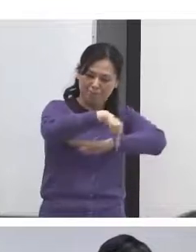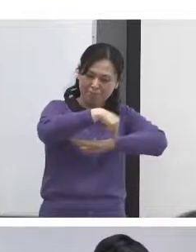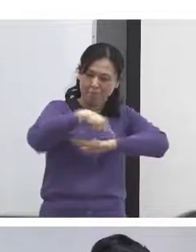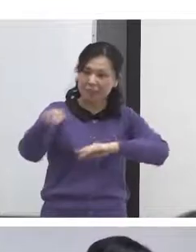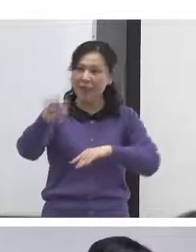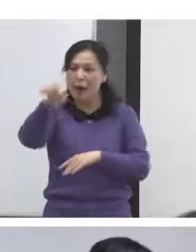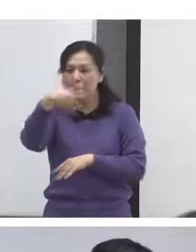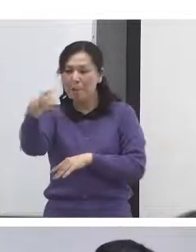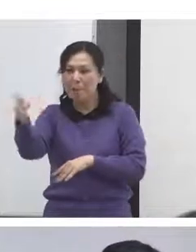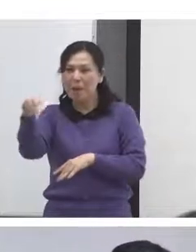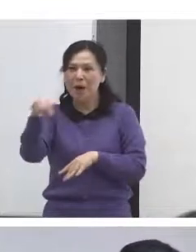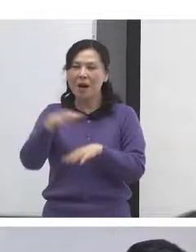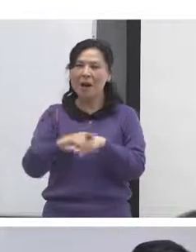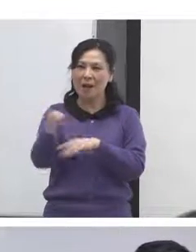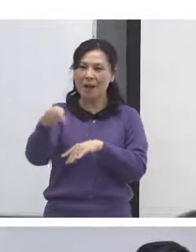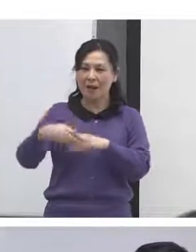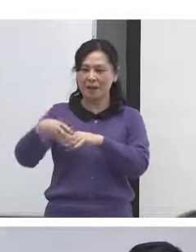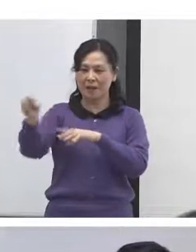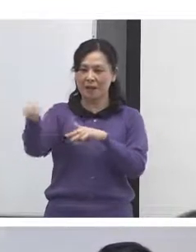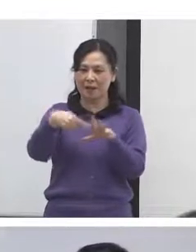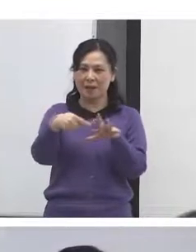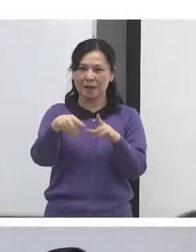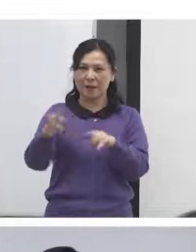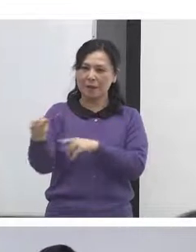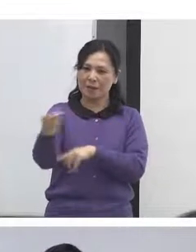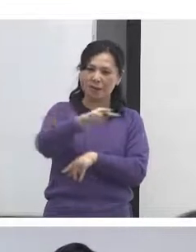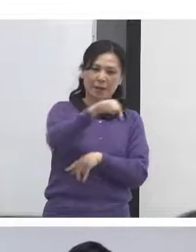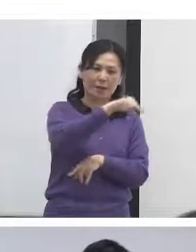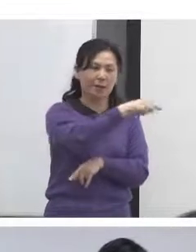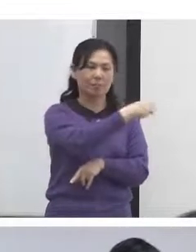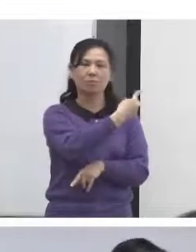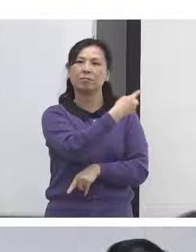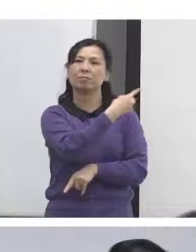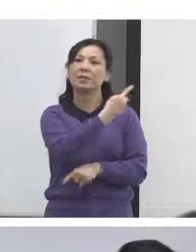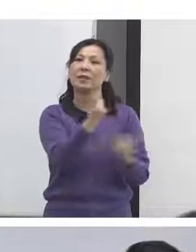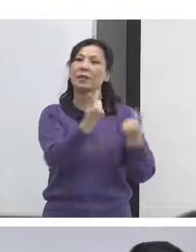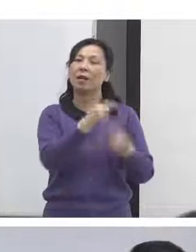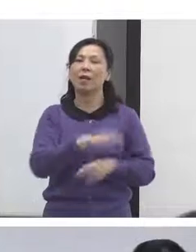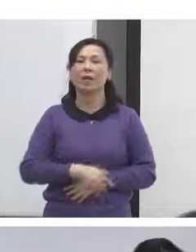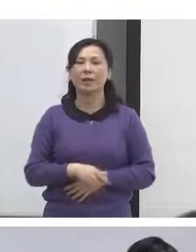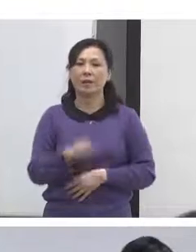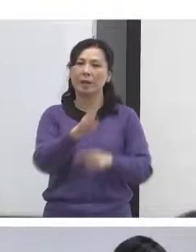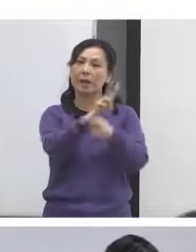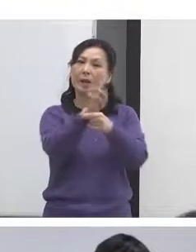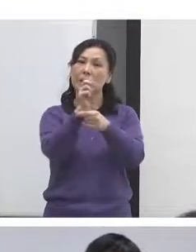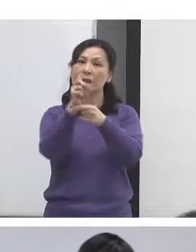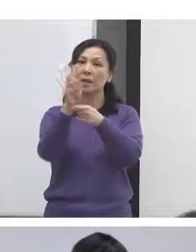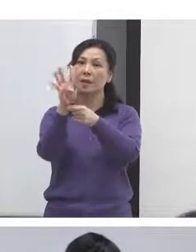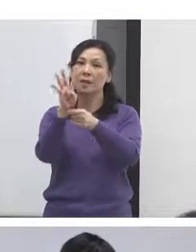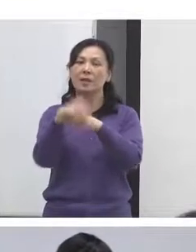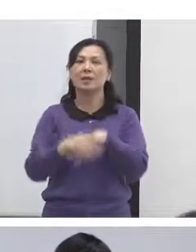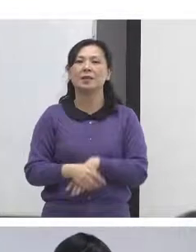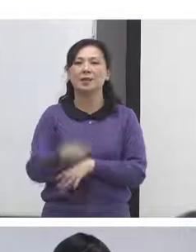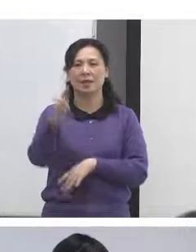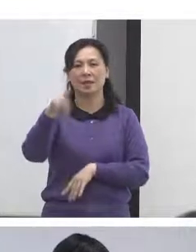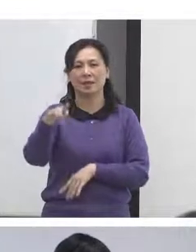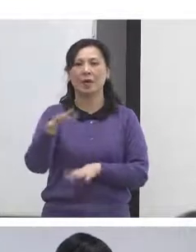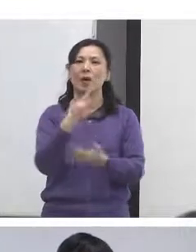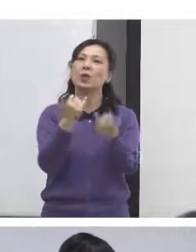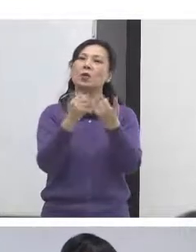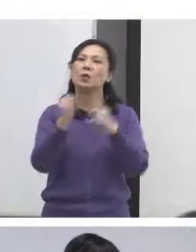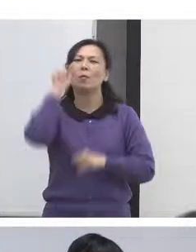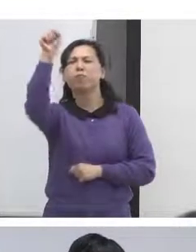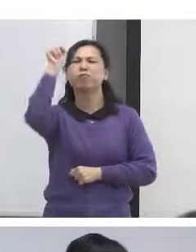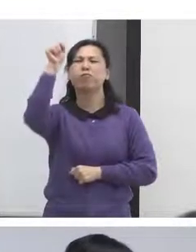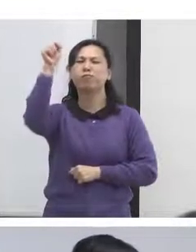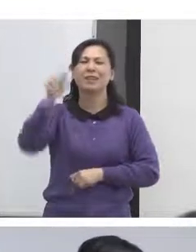很多表格，我们把格子一个一个切出来，变成像这样的一个输入界面。然后当时正好是2014年，就是太阳化的时候，所以有很多愤怒